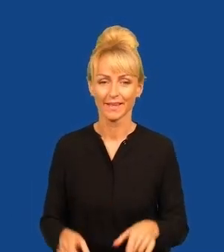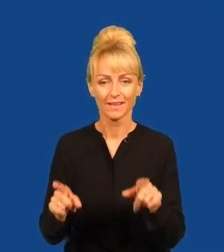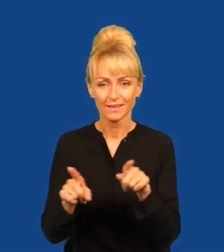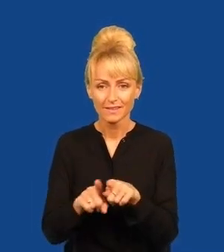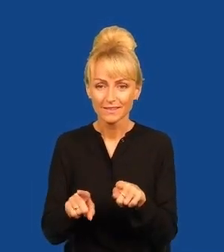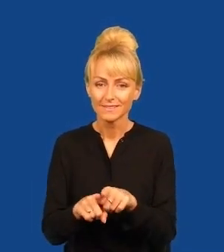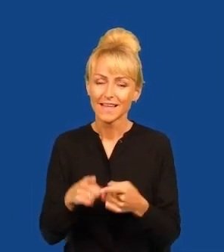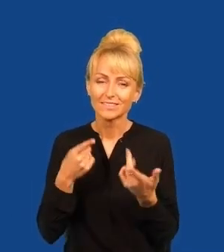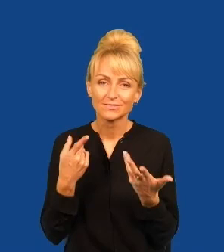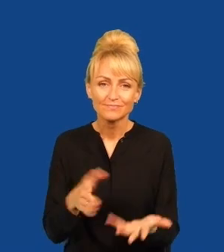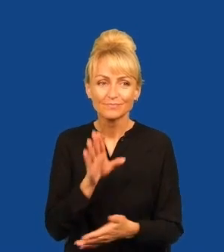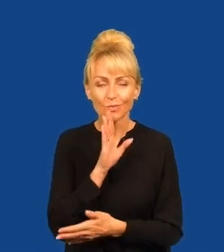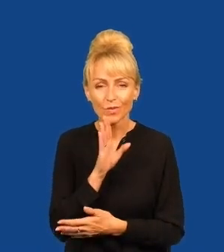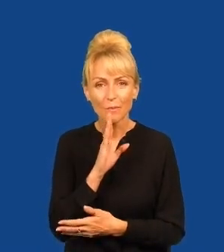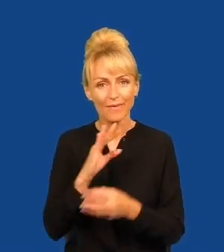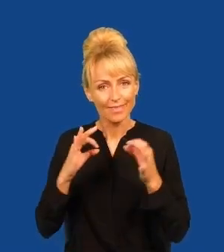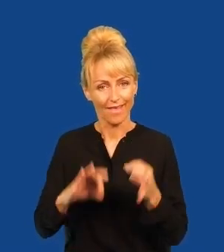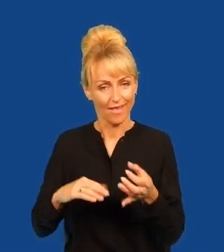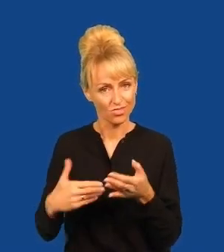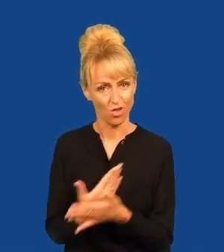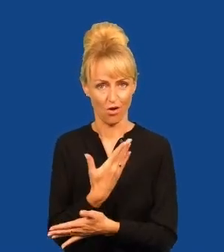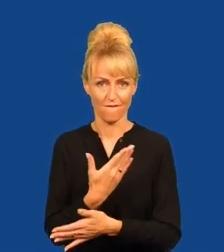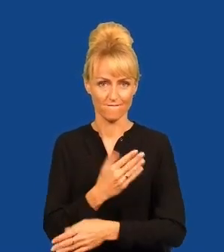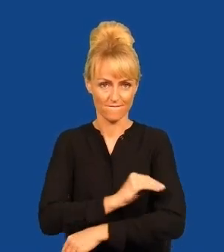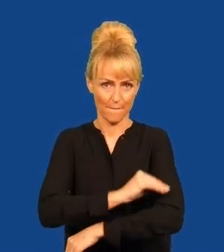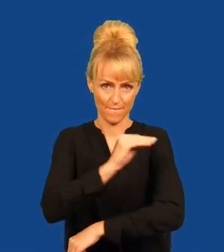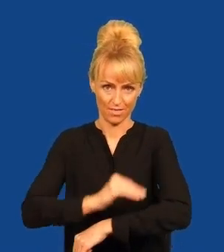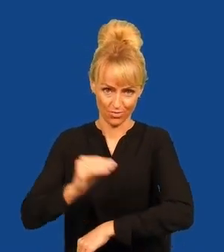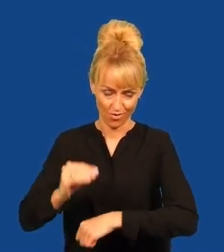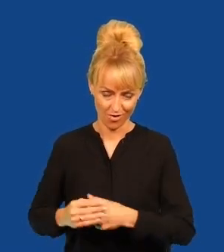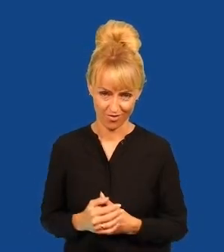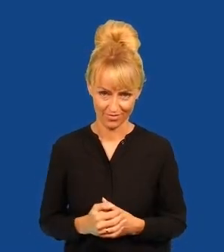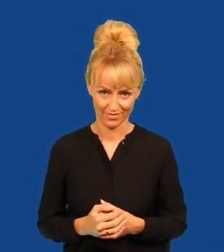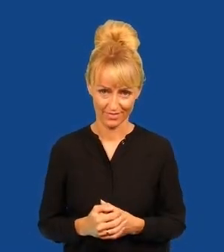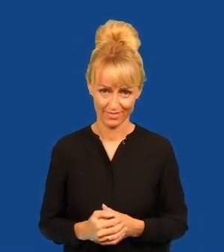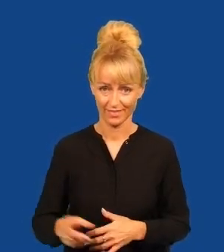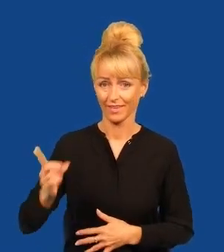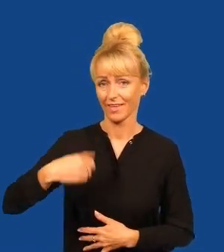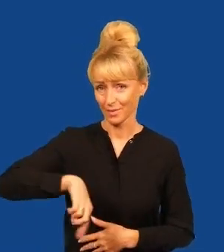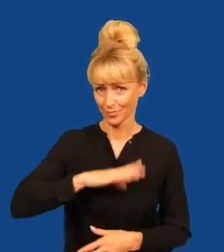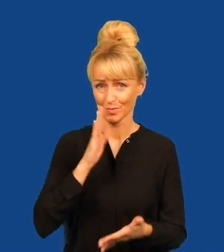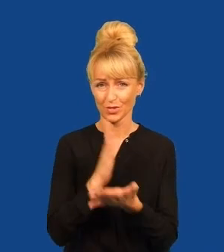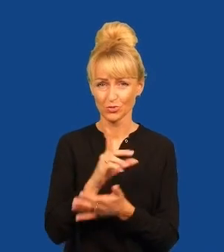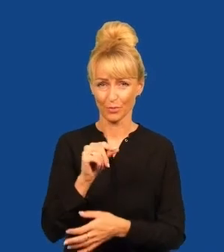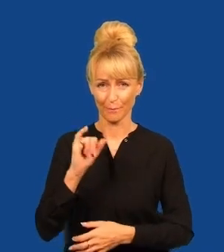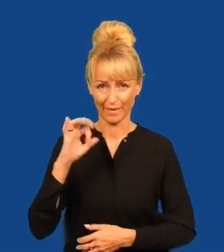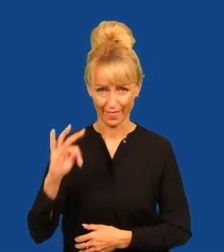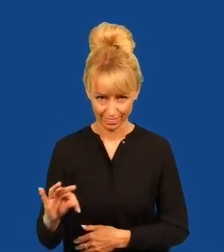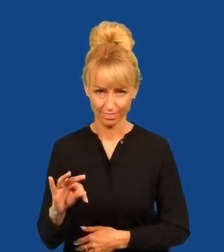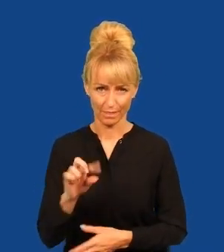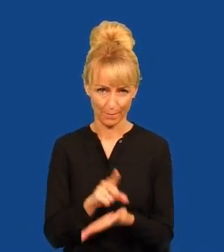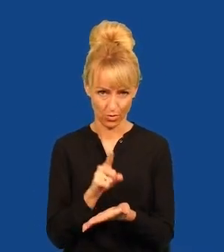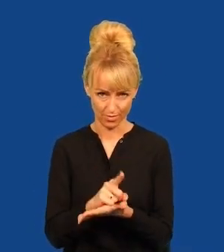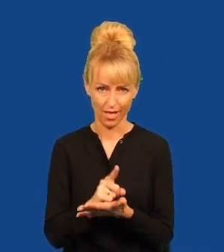takimi trendsetterami. To, że już większość z Was zapewne, wszyscy już mamy PIT-y rozliczone, ale zapewne część robiła